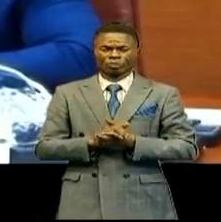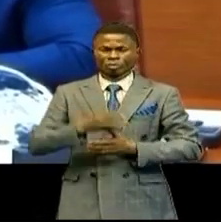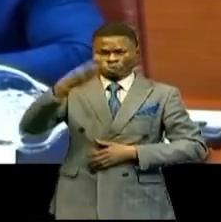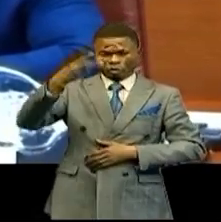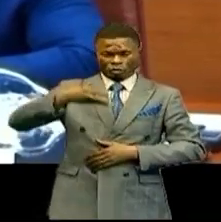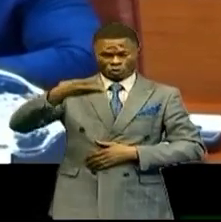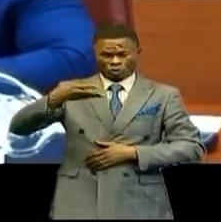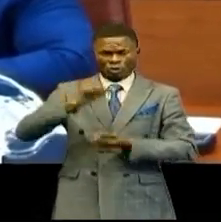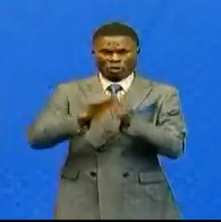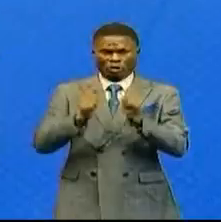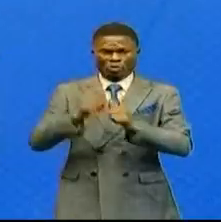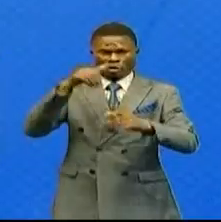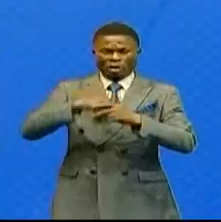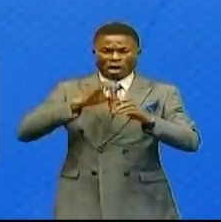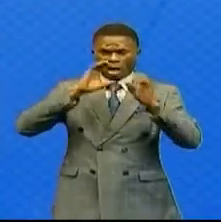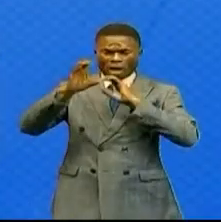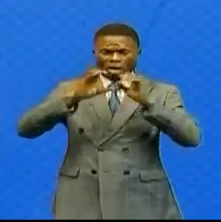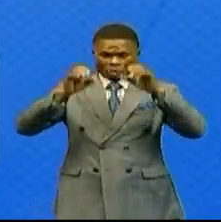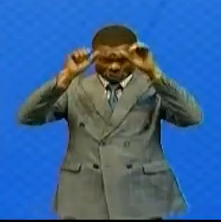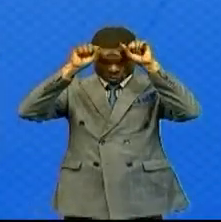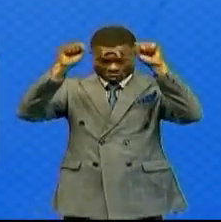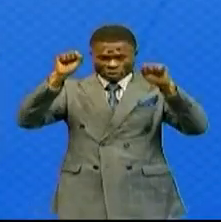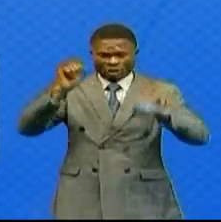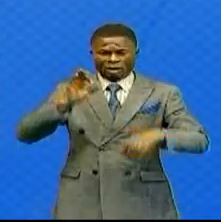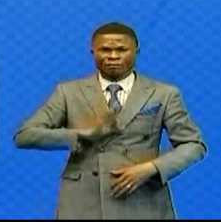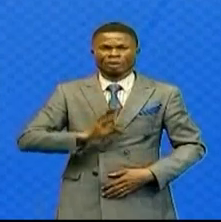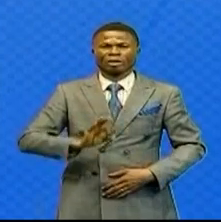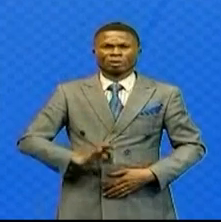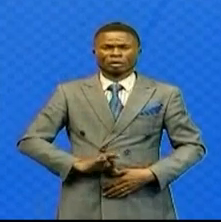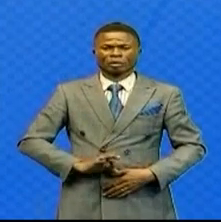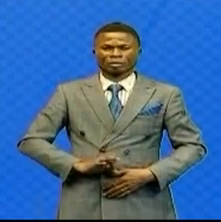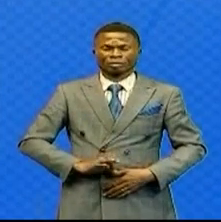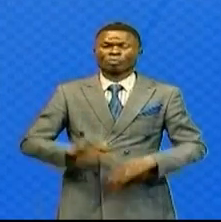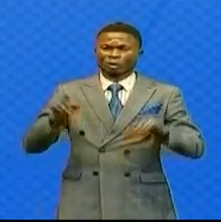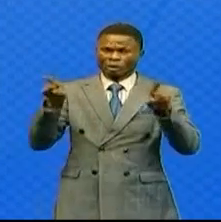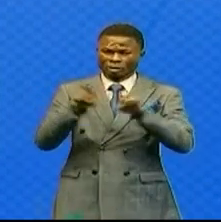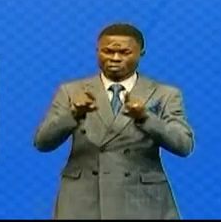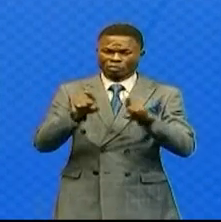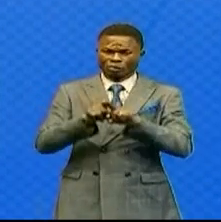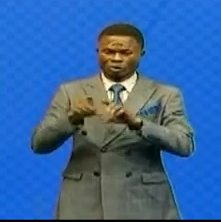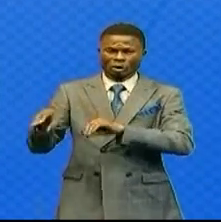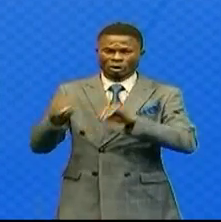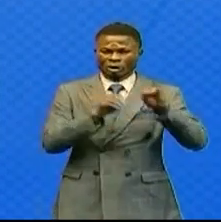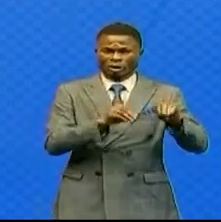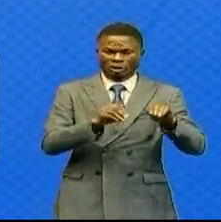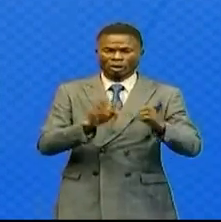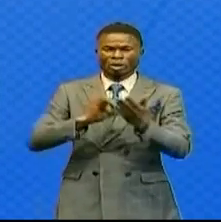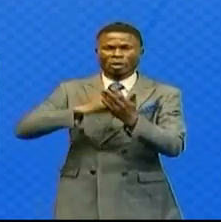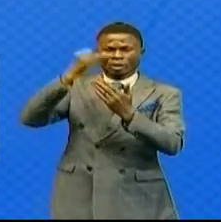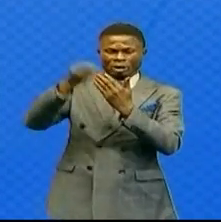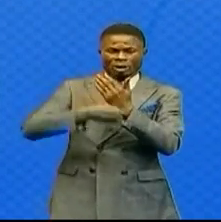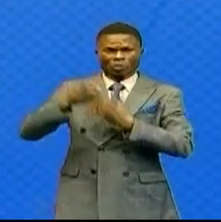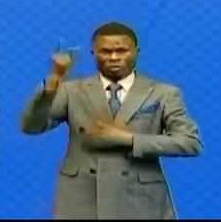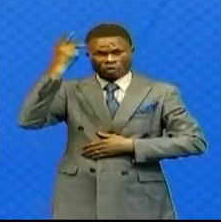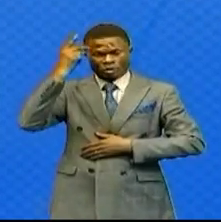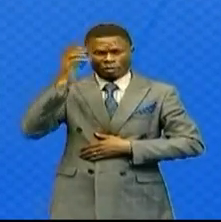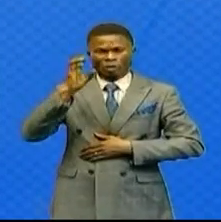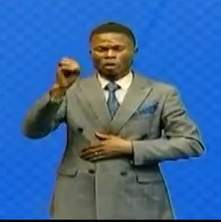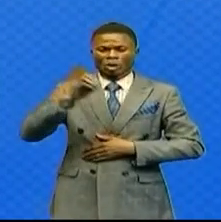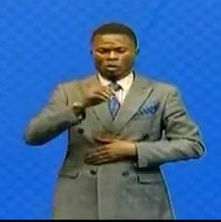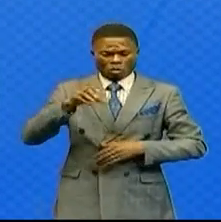Troisième point de la communication du président de la République, relatif à la mise en œuvre du projet Kinshasa Zéro